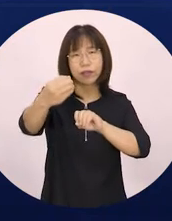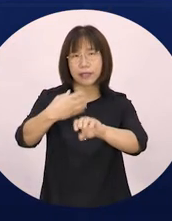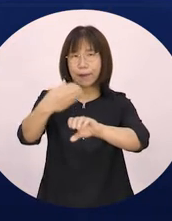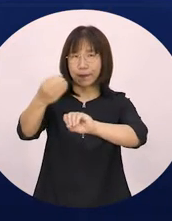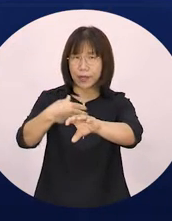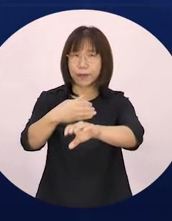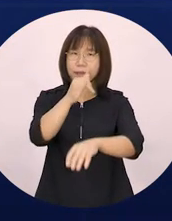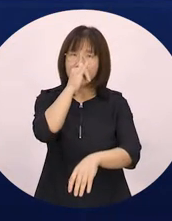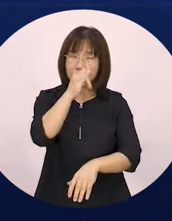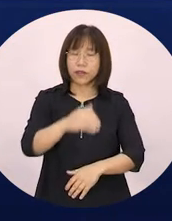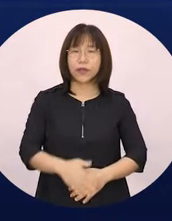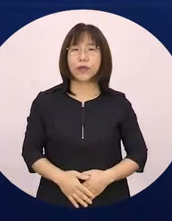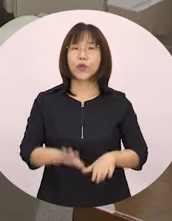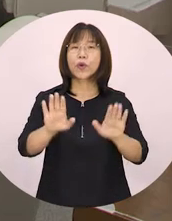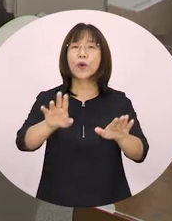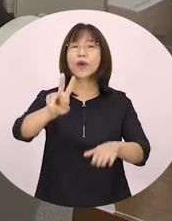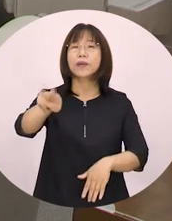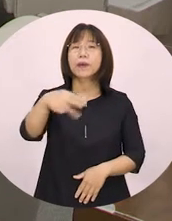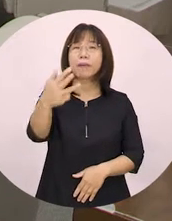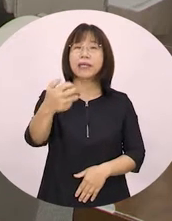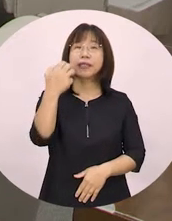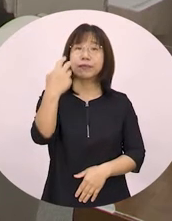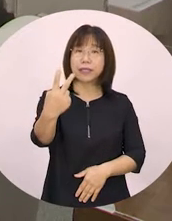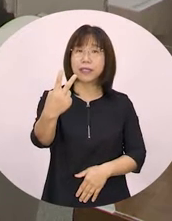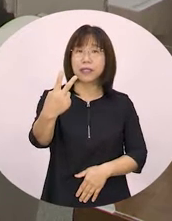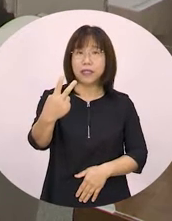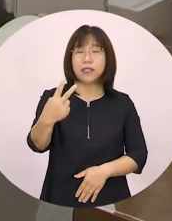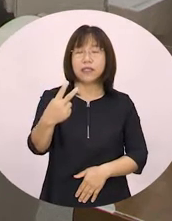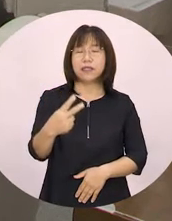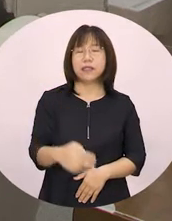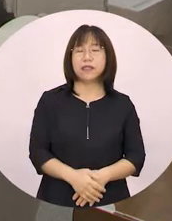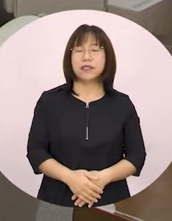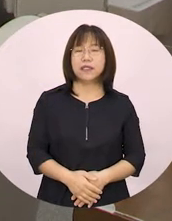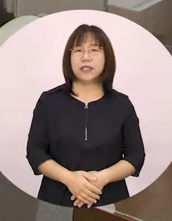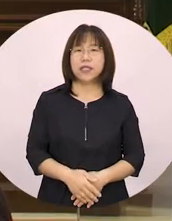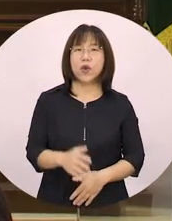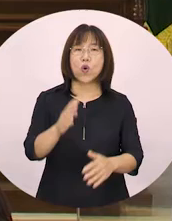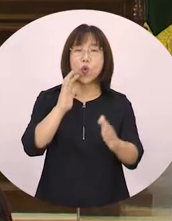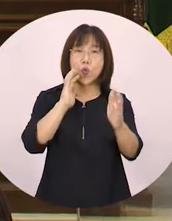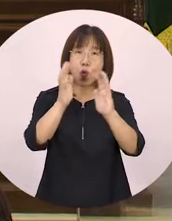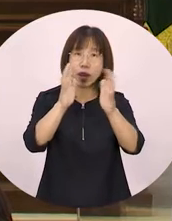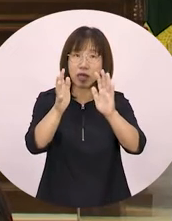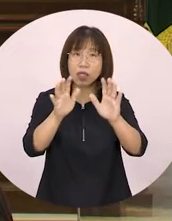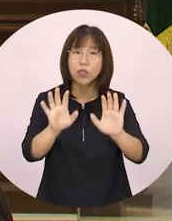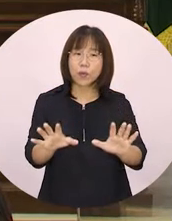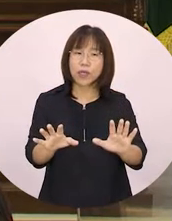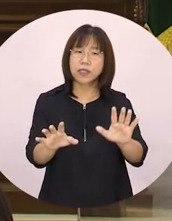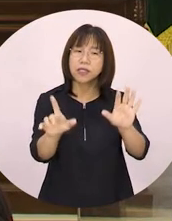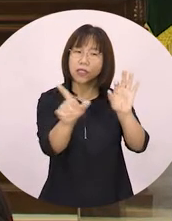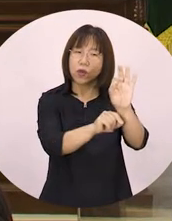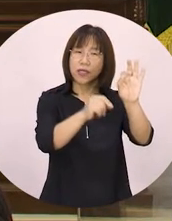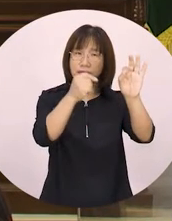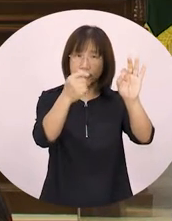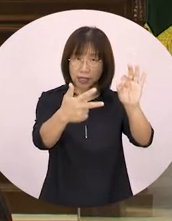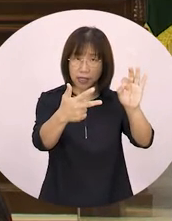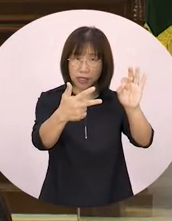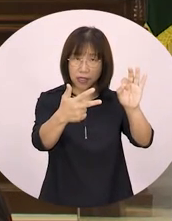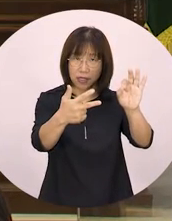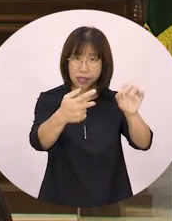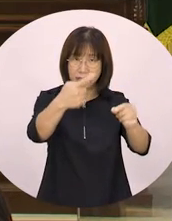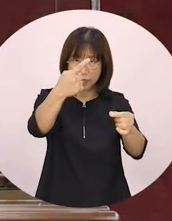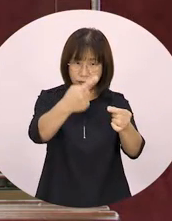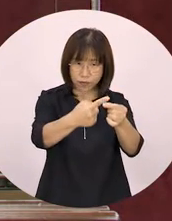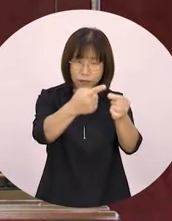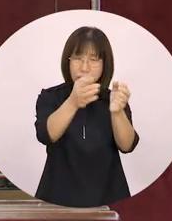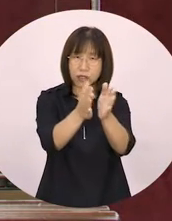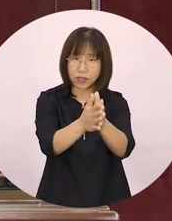진행됩니다 제 282회 서울특별시 강서구 의회 임시회가 지난 7일 제